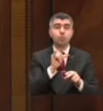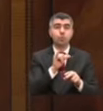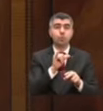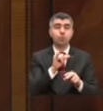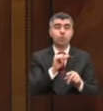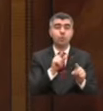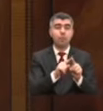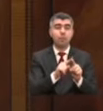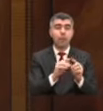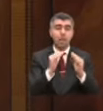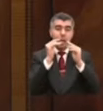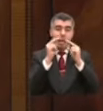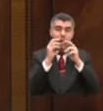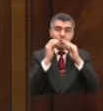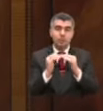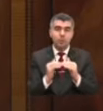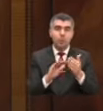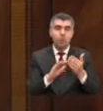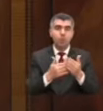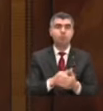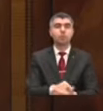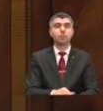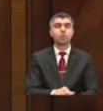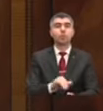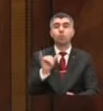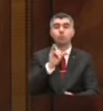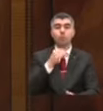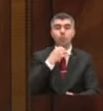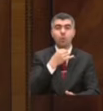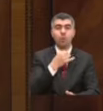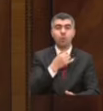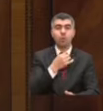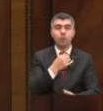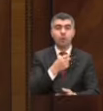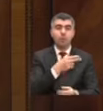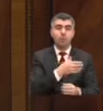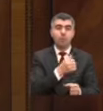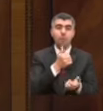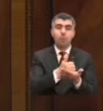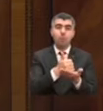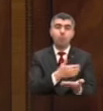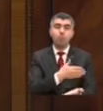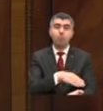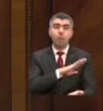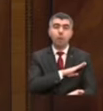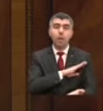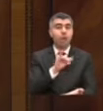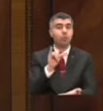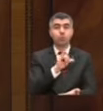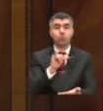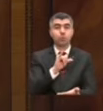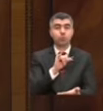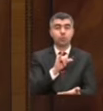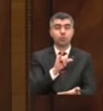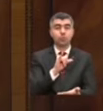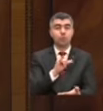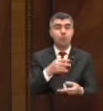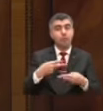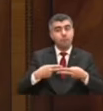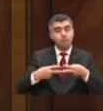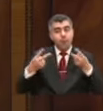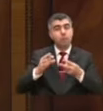جدته ما قديناش وشكون اللي كان كيتحمل المسؤوليه وخدينا قرار وتحملنا فيه المسؤوليه ومازال المجال مفتوح